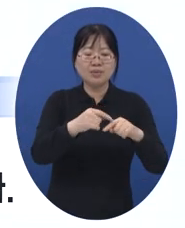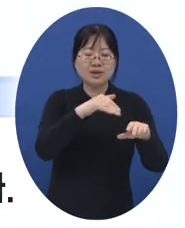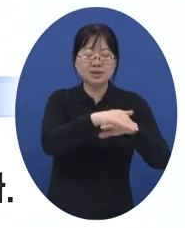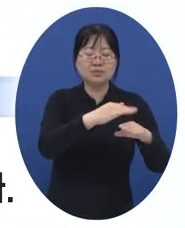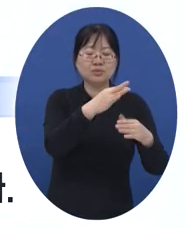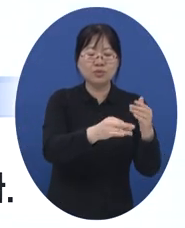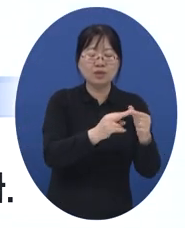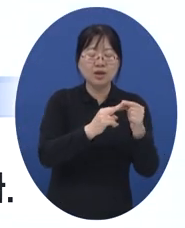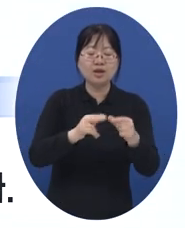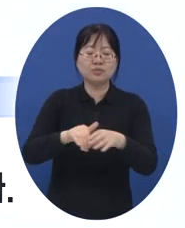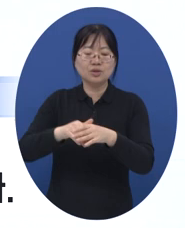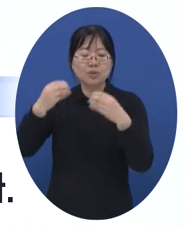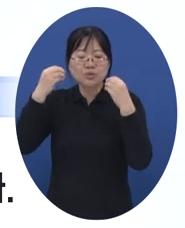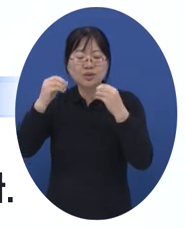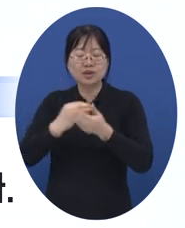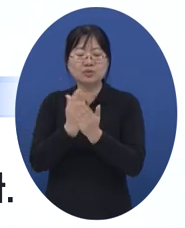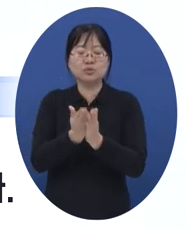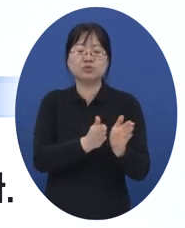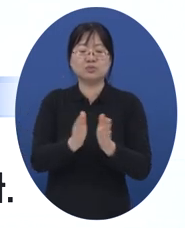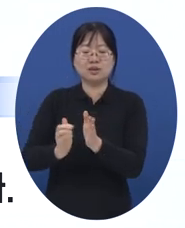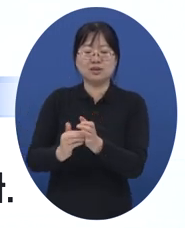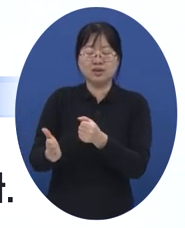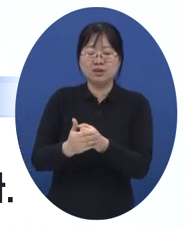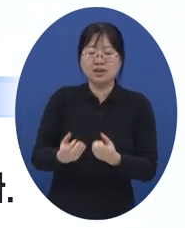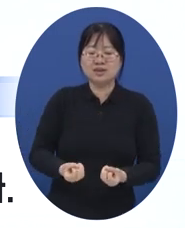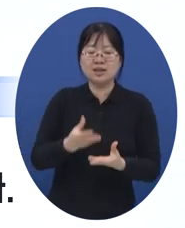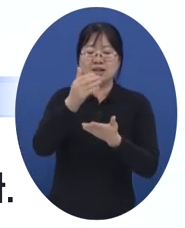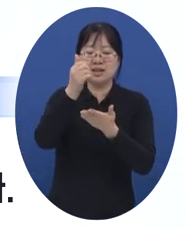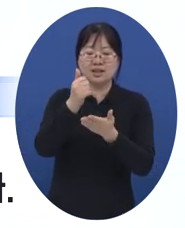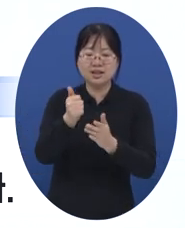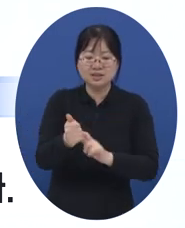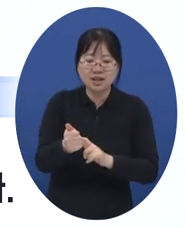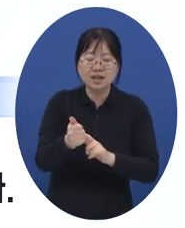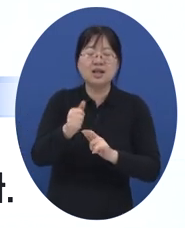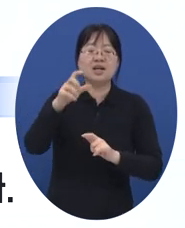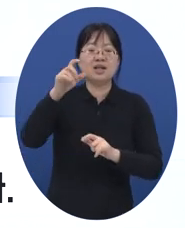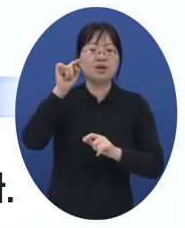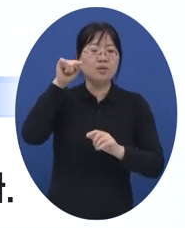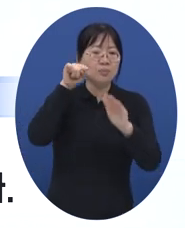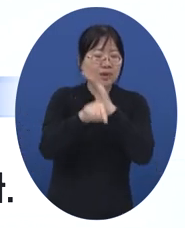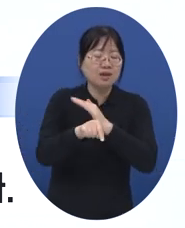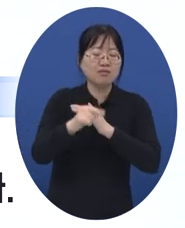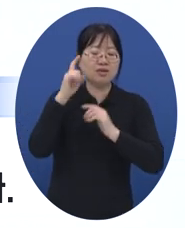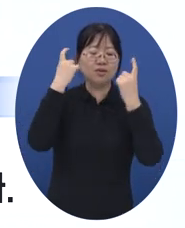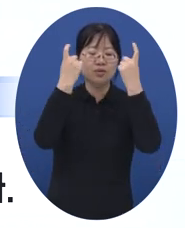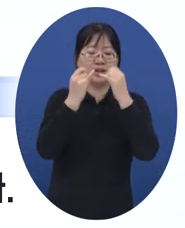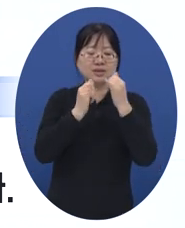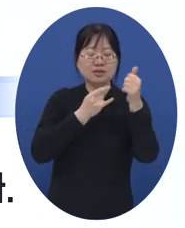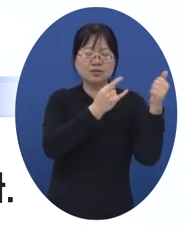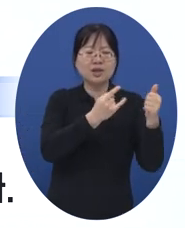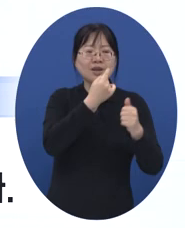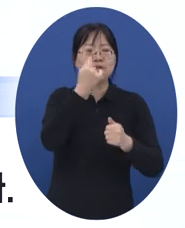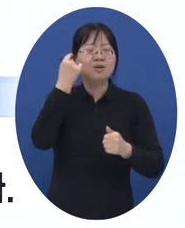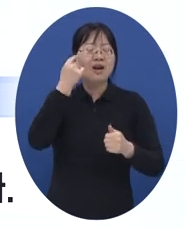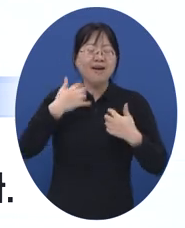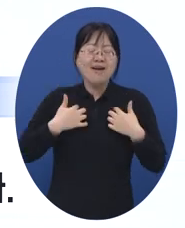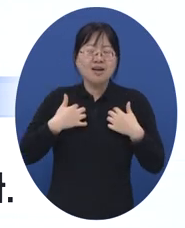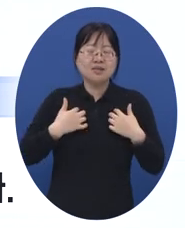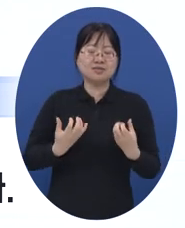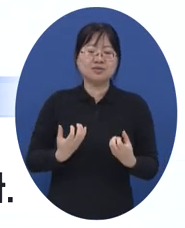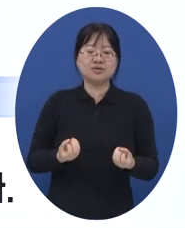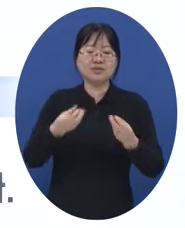프로그램과 문화 공연 등을 다채롭게 준비해서 행사장을 찾은 관람객의 눈과 귀가 즐거운